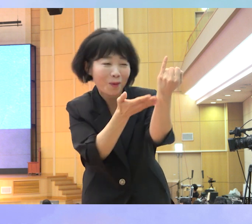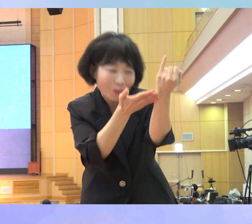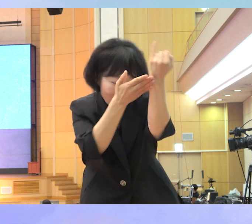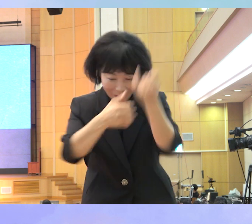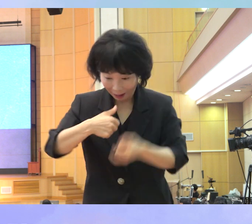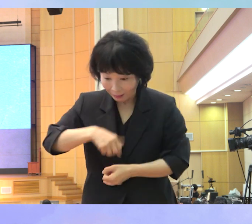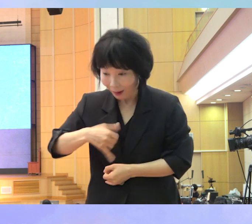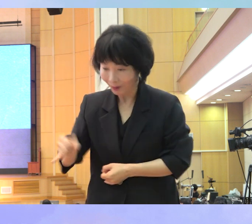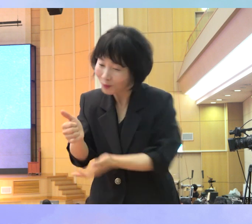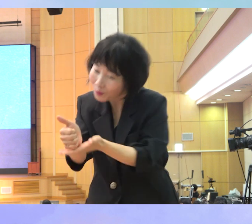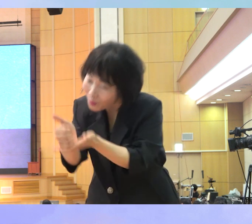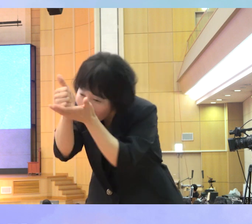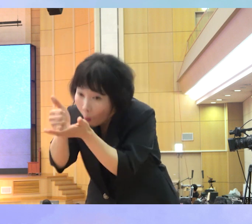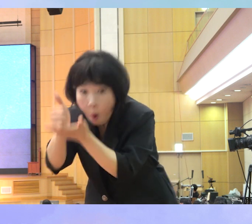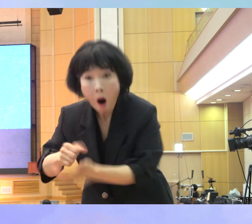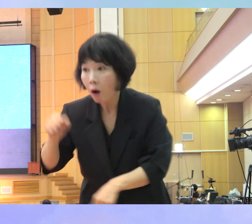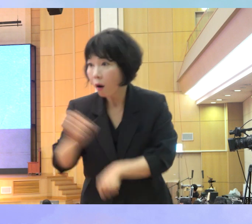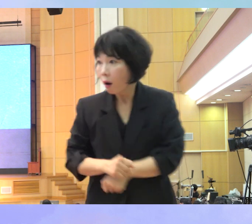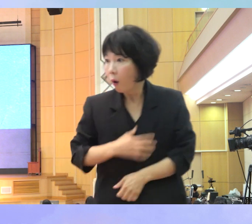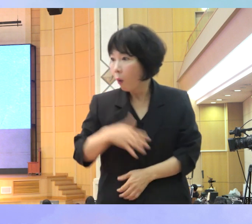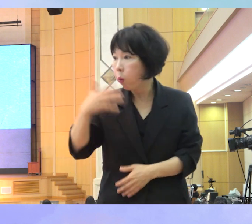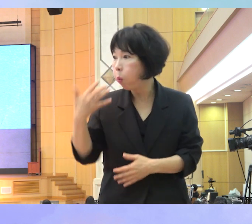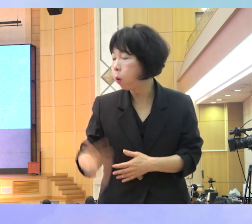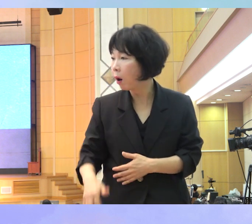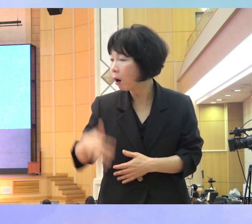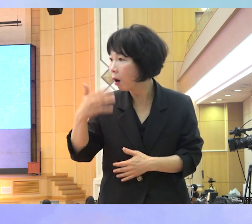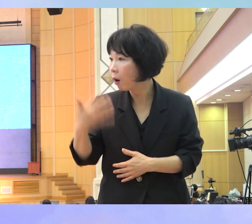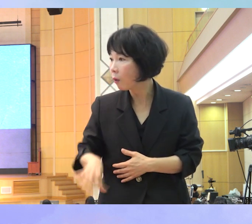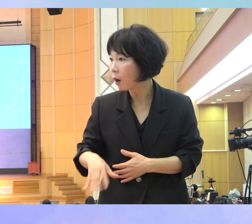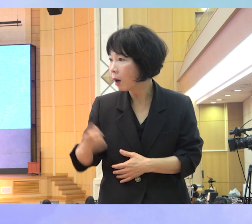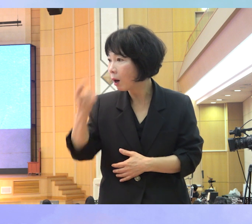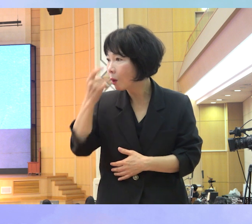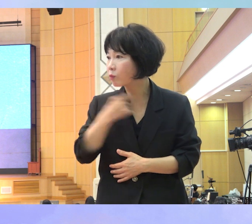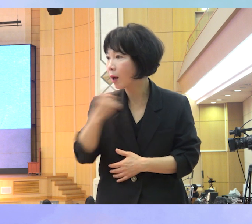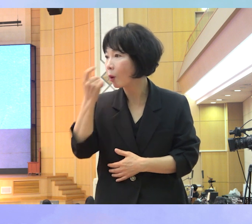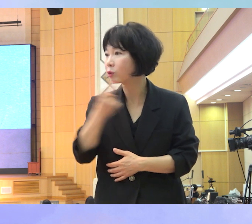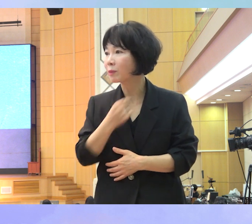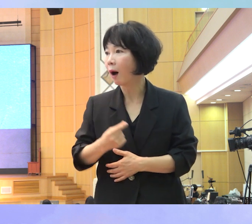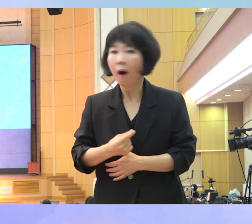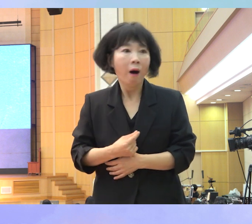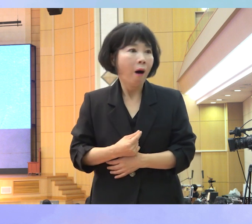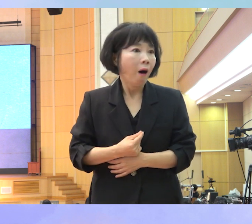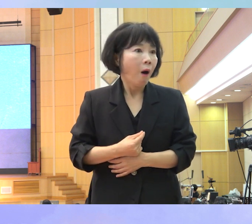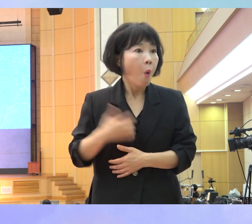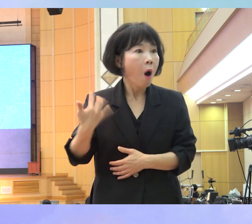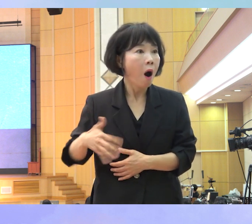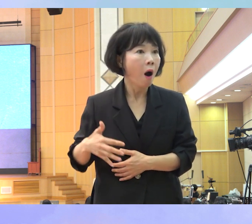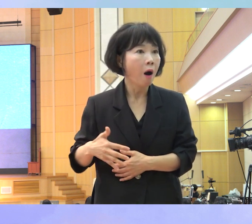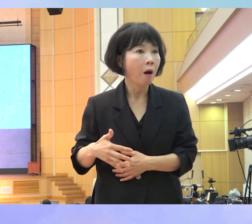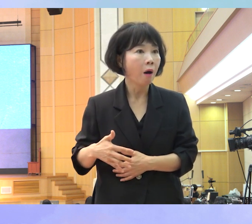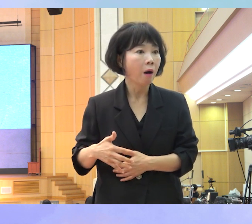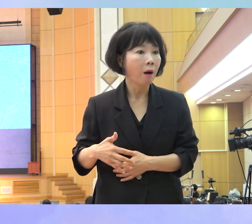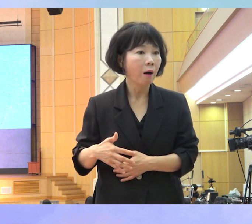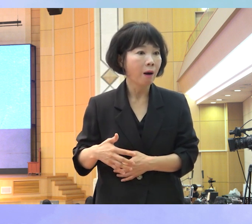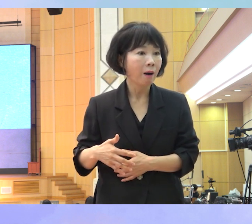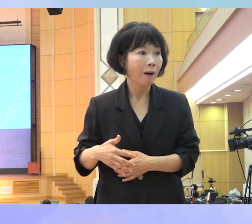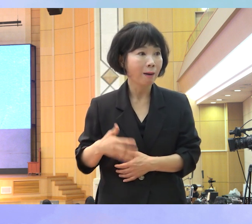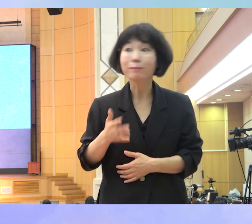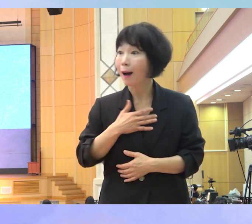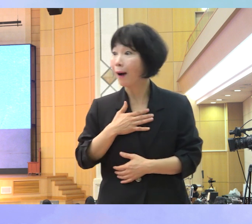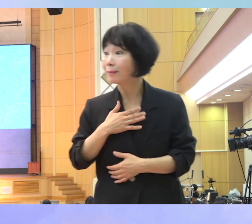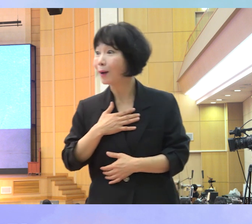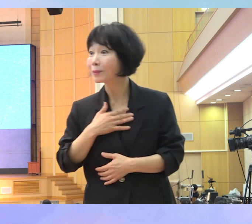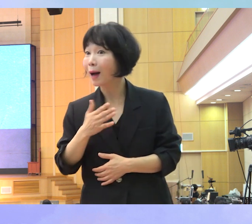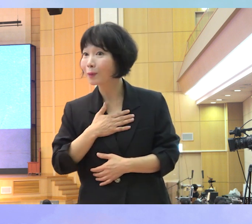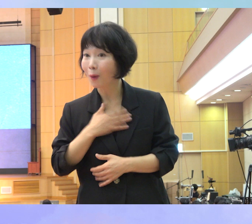그래요. 제가 보면요, 저도 참 이게 아쉽더라고요. 저도 결혼을 2번 해본 게